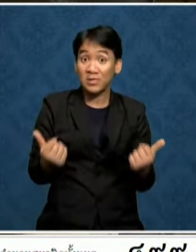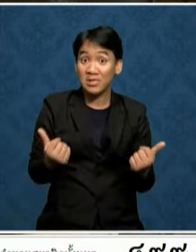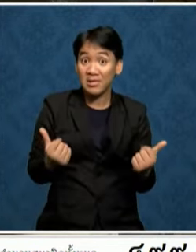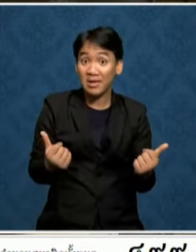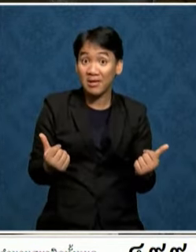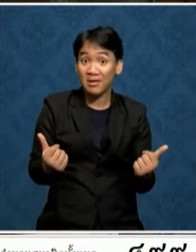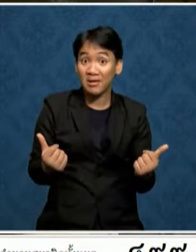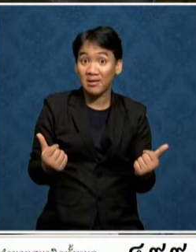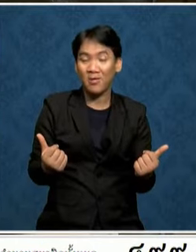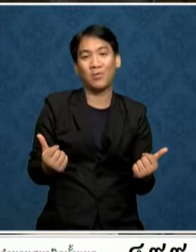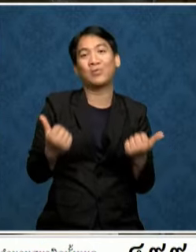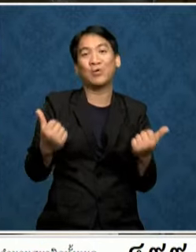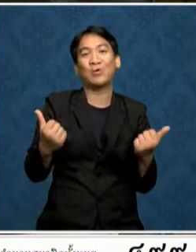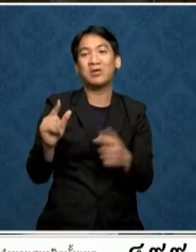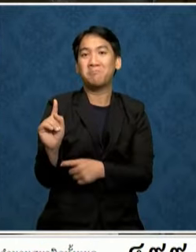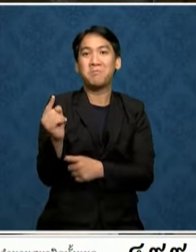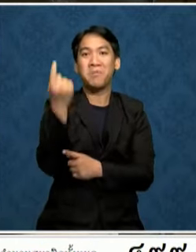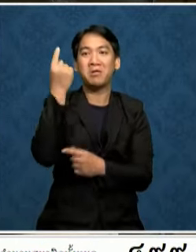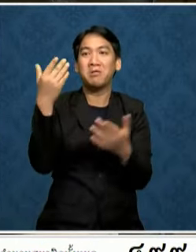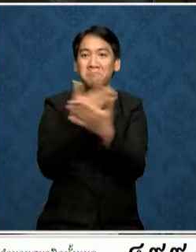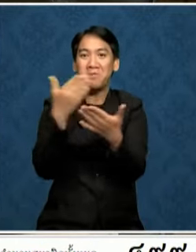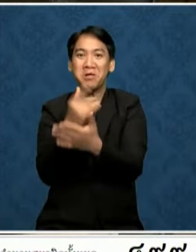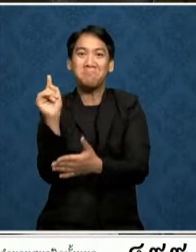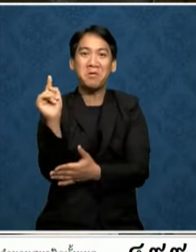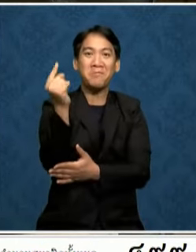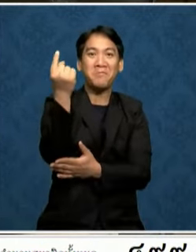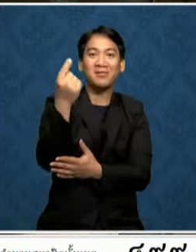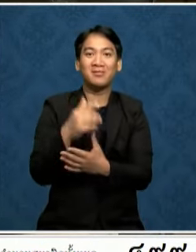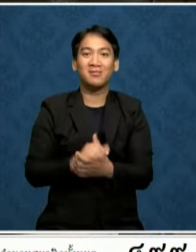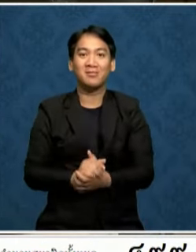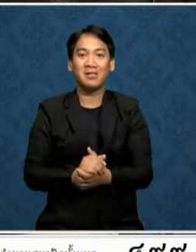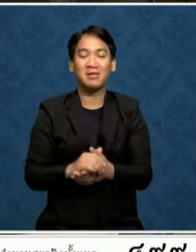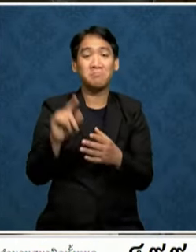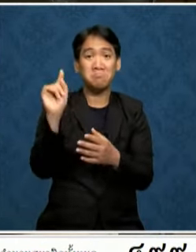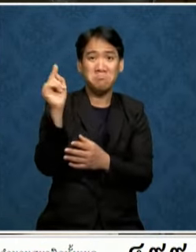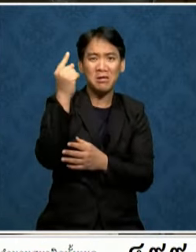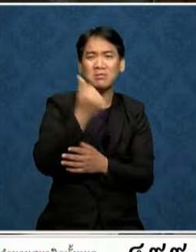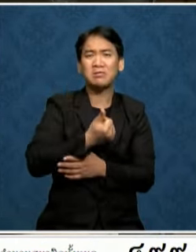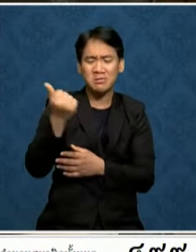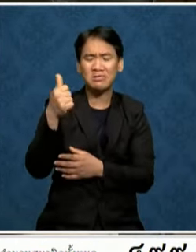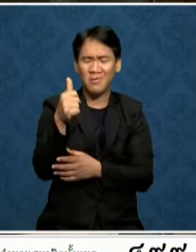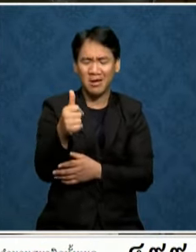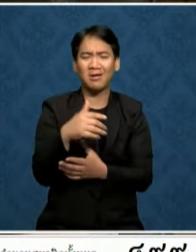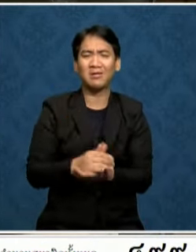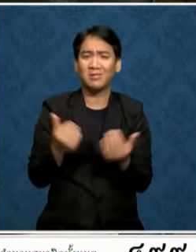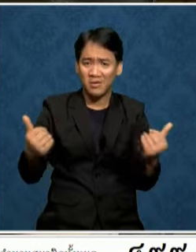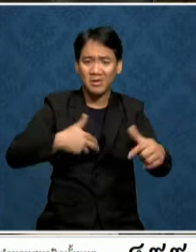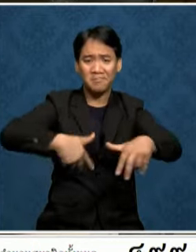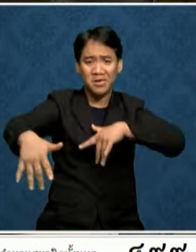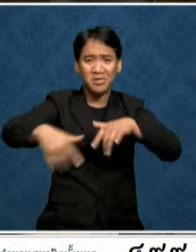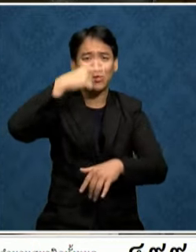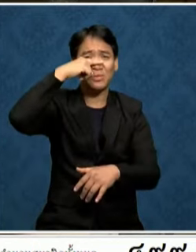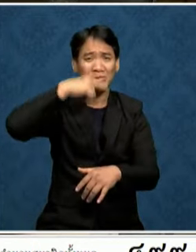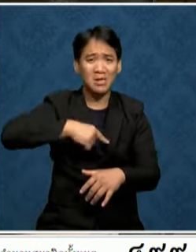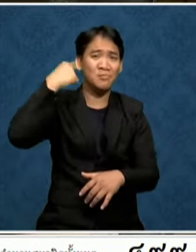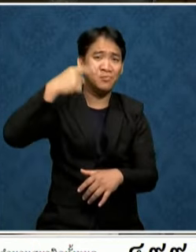สมัยจะทันสมัยอยู่บ้างแต่ให้มันเป็นความทันสมัยอย่างอื่นเถอะครับคนในสังคมไทยเี่ไม่ว่าจะเป็นผู้หญิงผู้ชาย